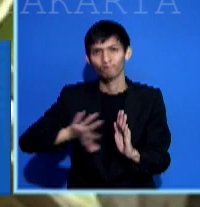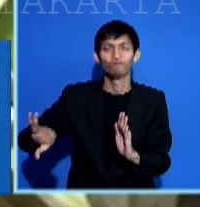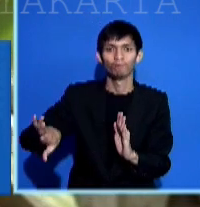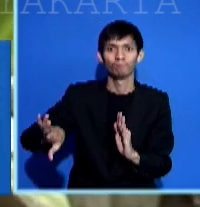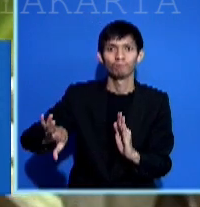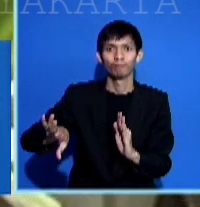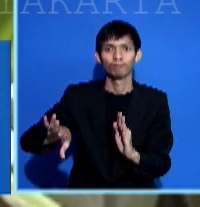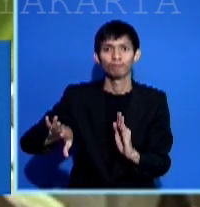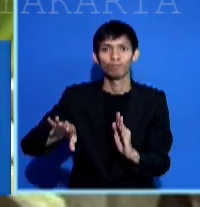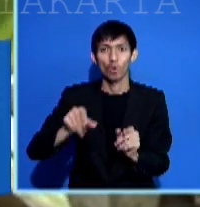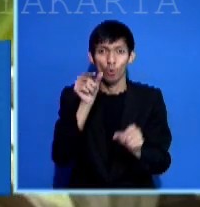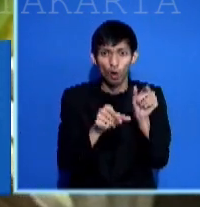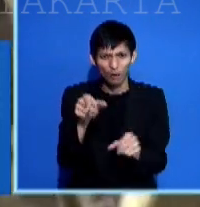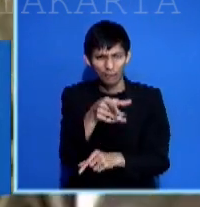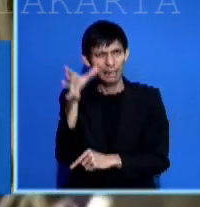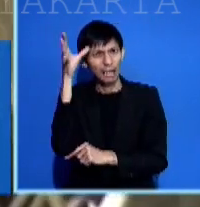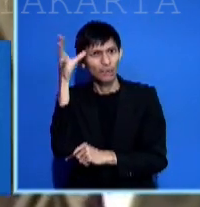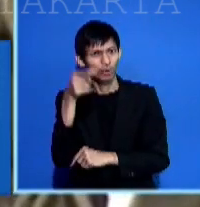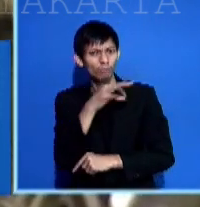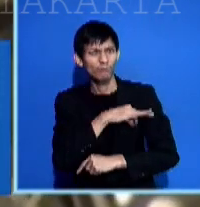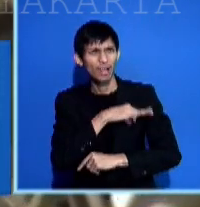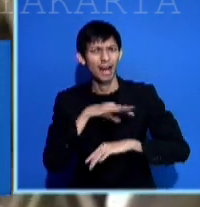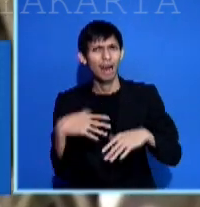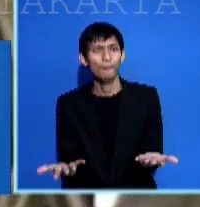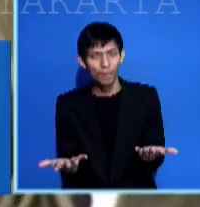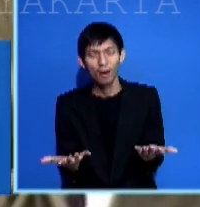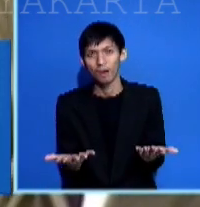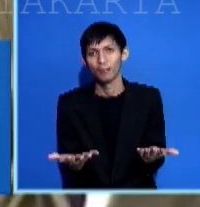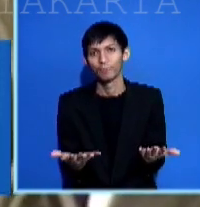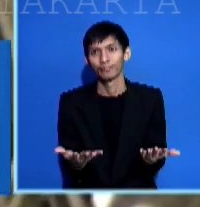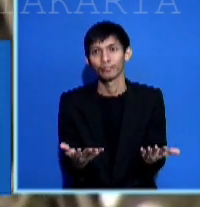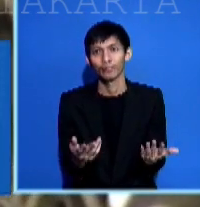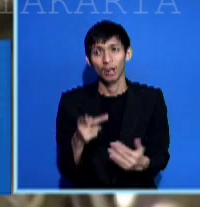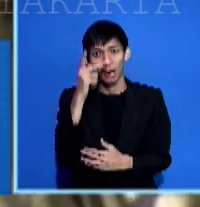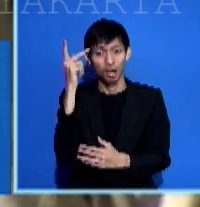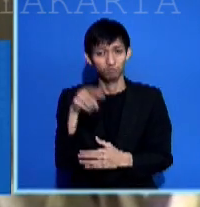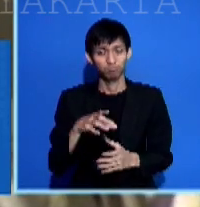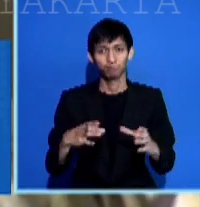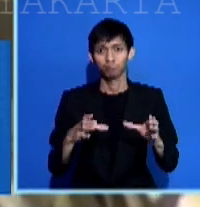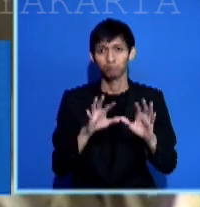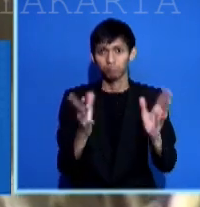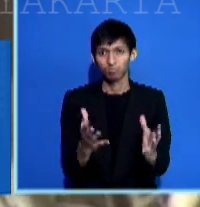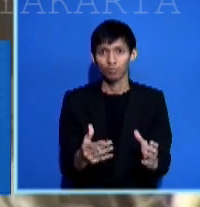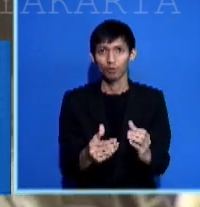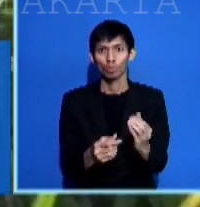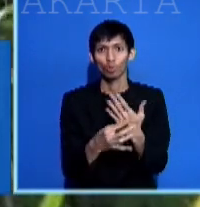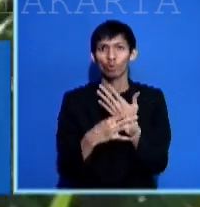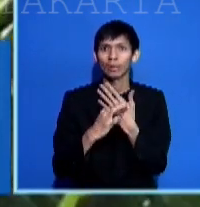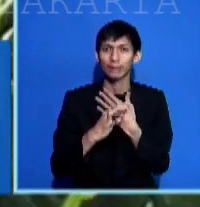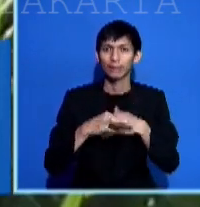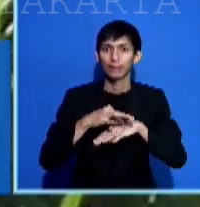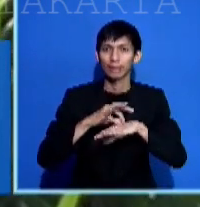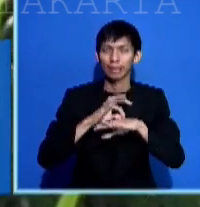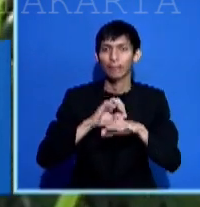taneman menika nanging ing laladan sanes kathah Manek werni kerajinan ingkang dipun damel saking Ron pandanri Menik